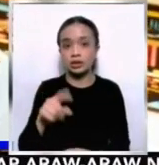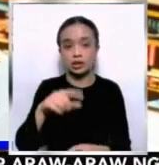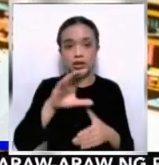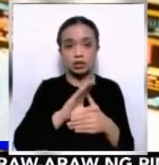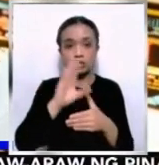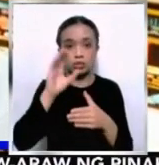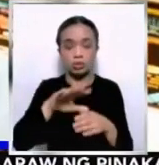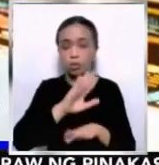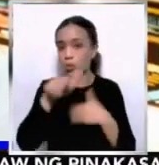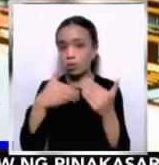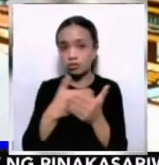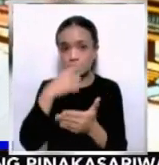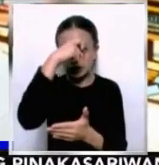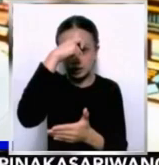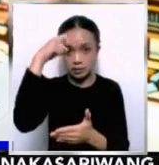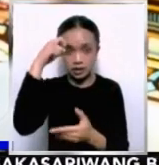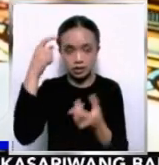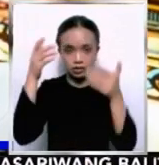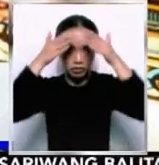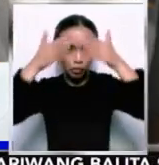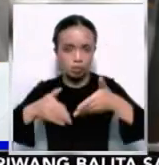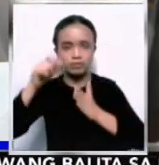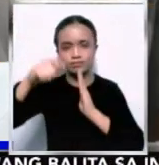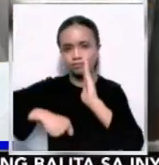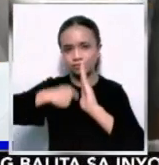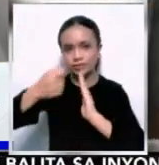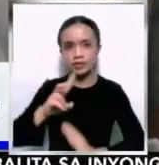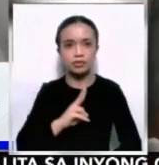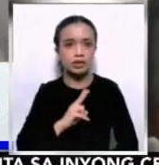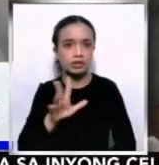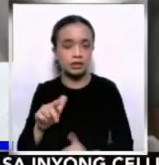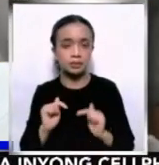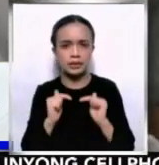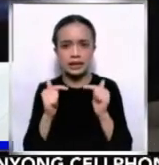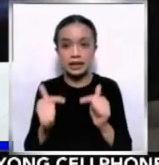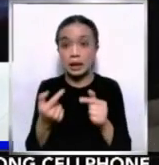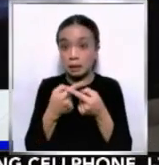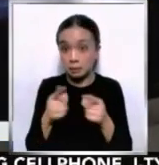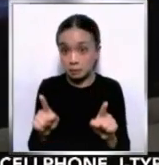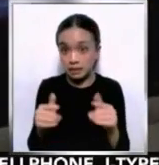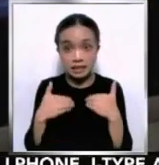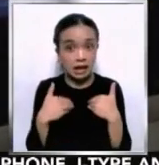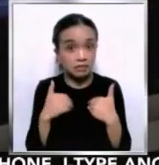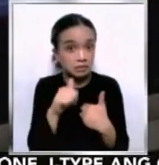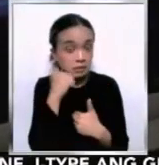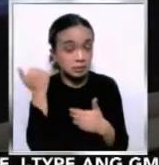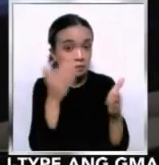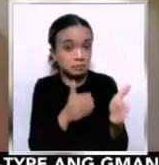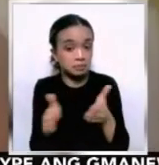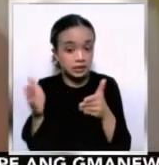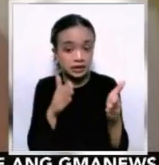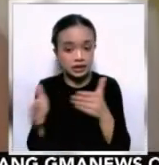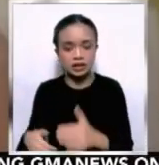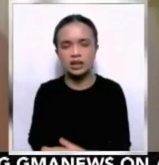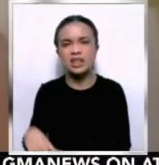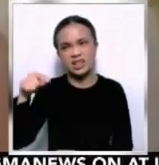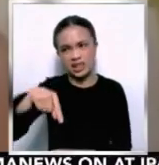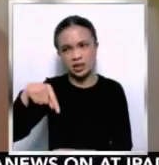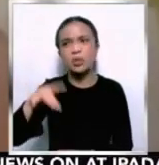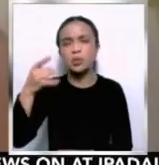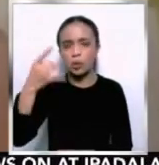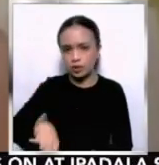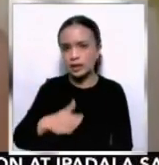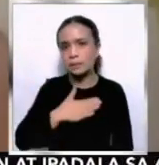sa taping ng Voltes 5 Legacy. Pero may iba pa ba siyang plans? Ito lang po sa ngayon ang aking